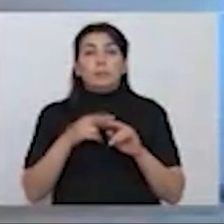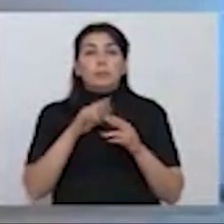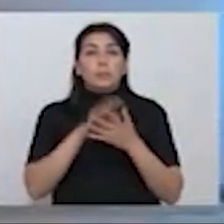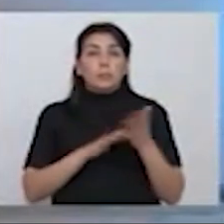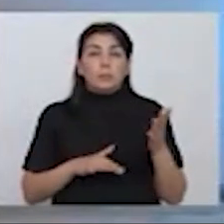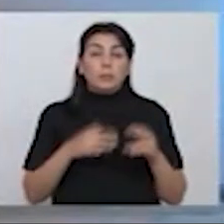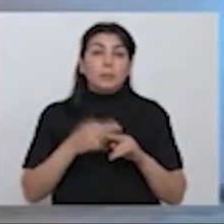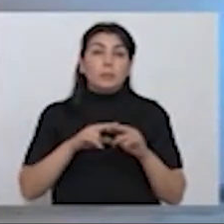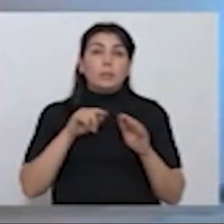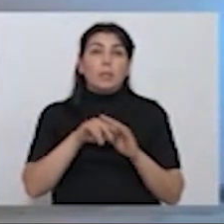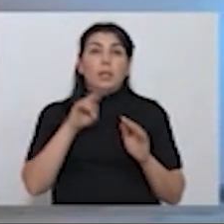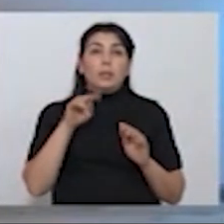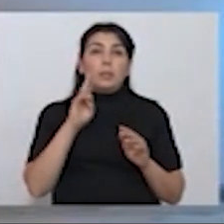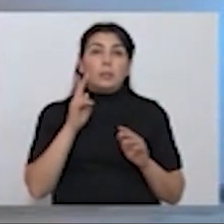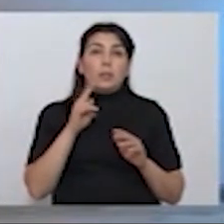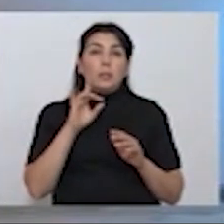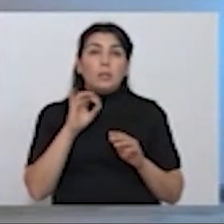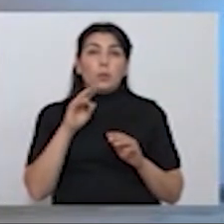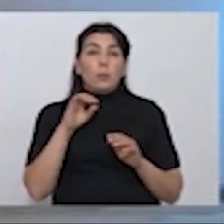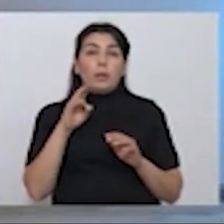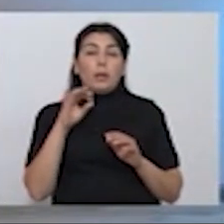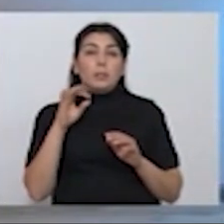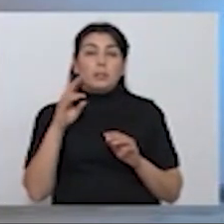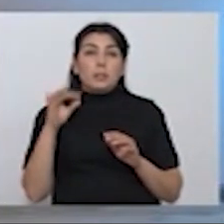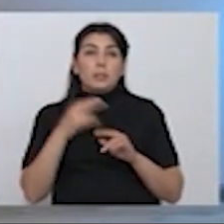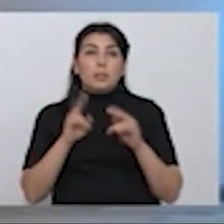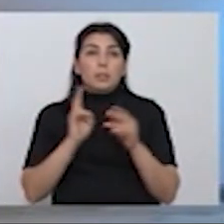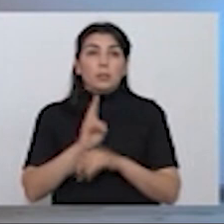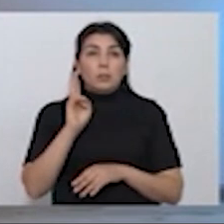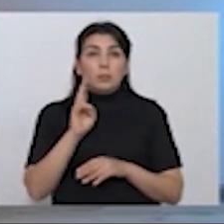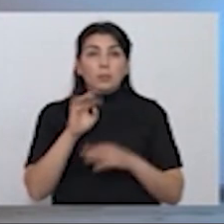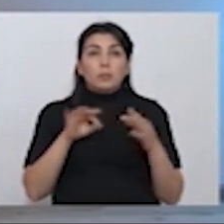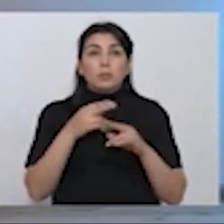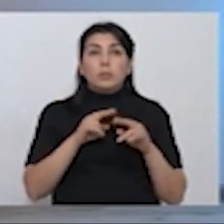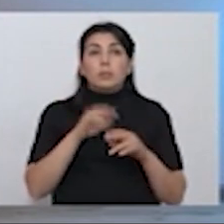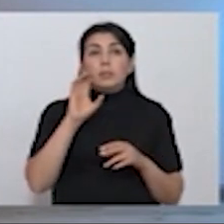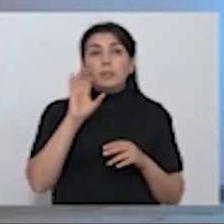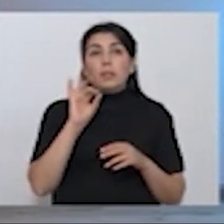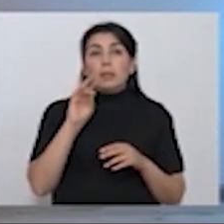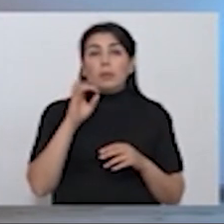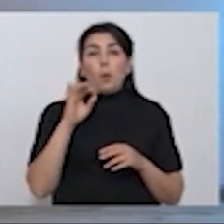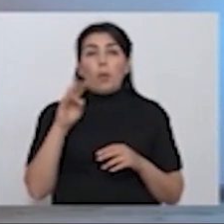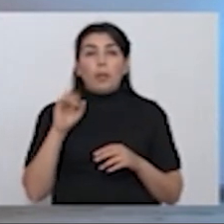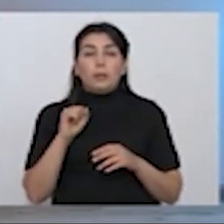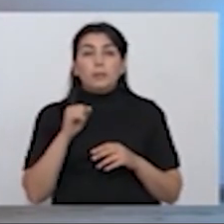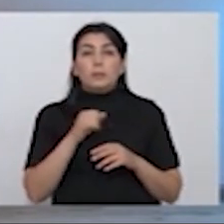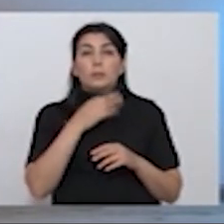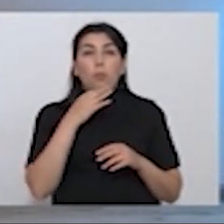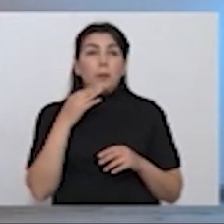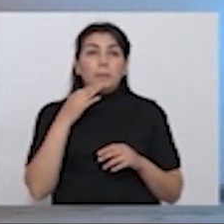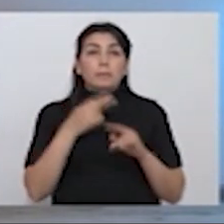etadi. Bunda DNK reduplikatsiyasi, ya'ni ikki hissa ortishi kuzatiladi. Sentriola ham ikki hissa